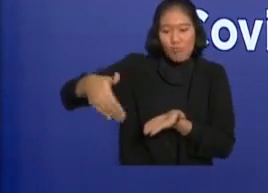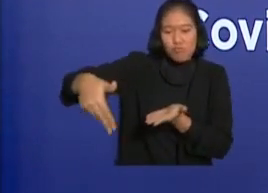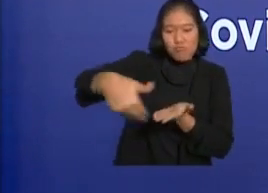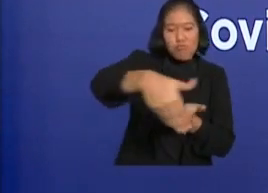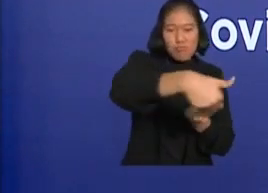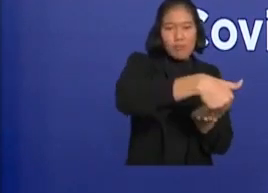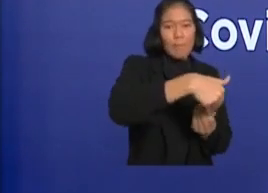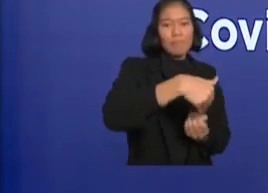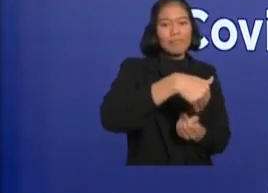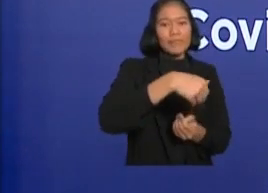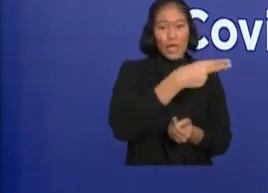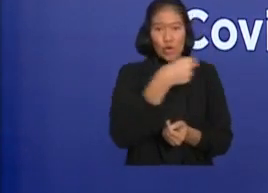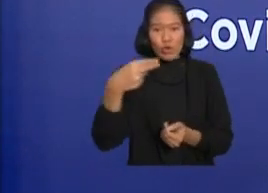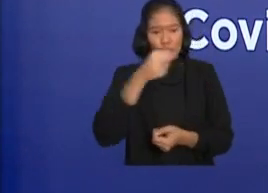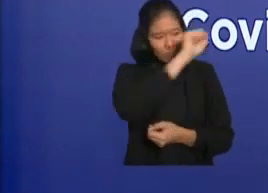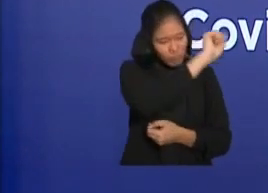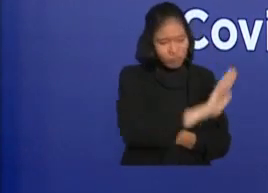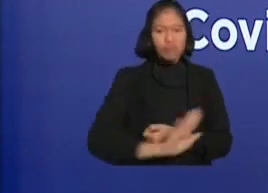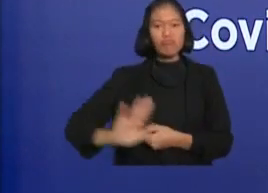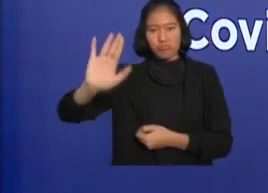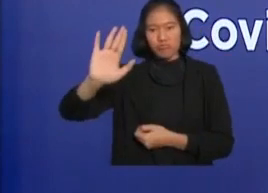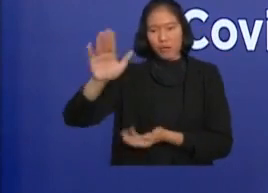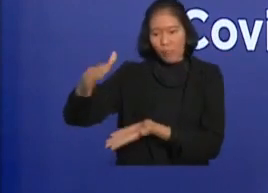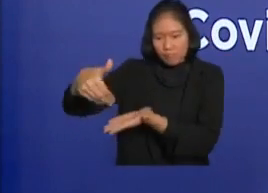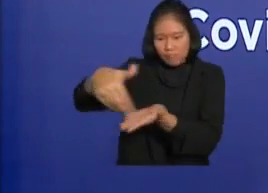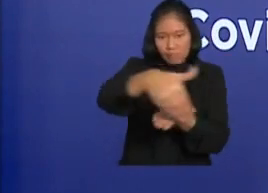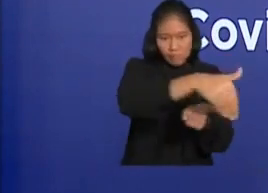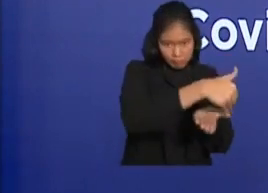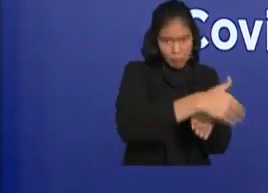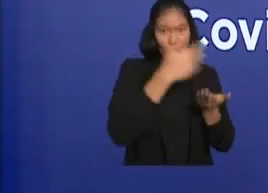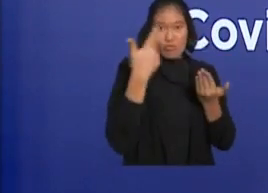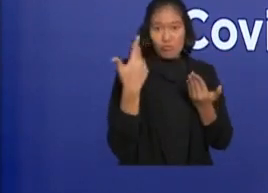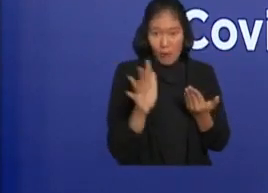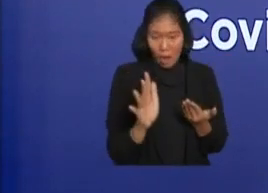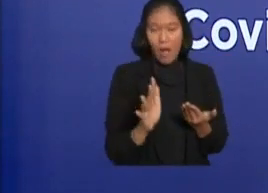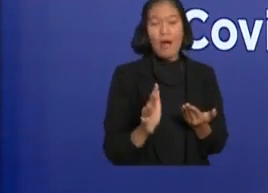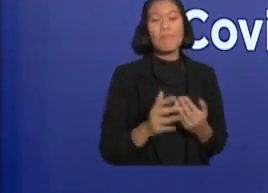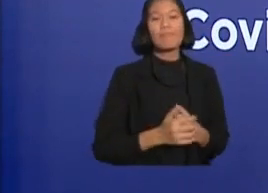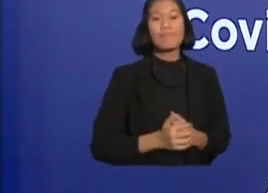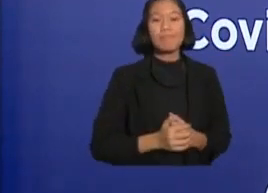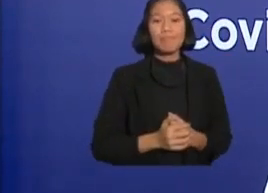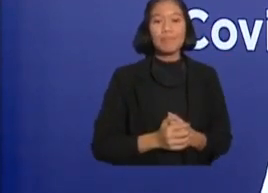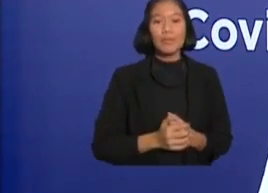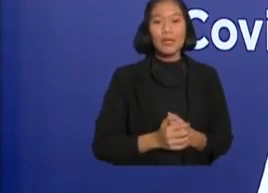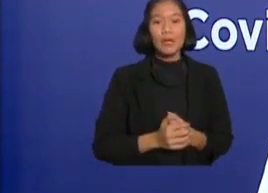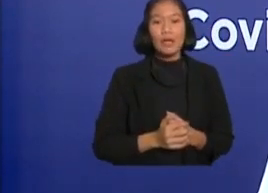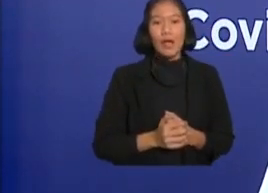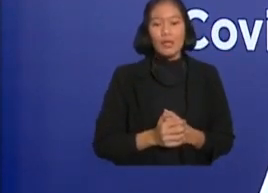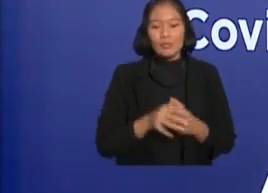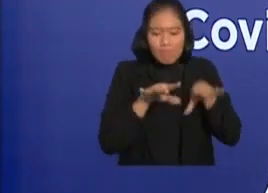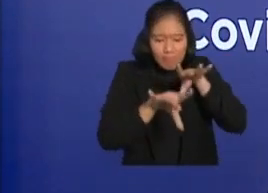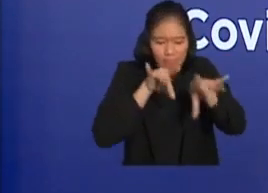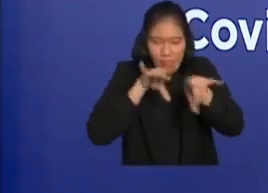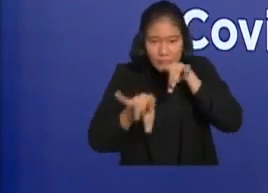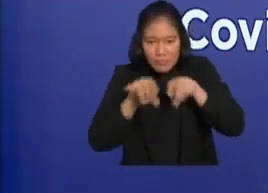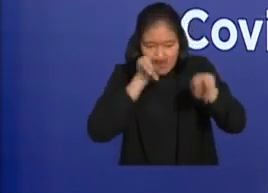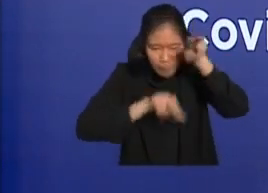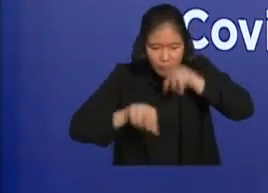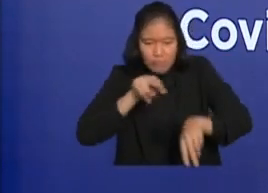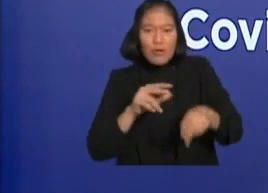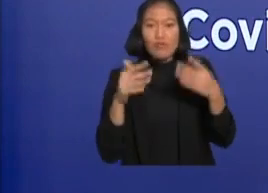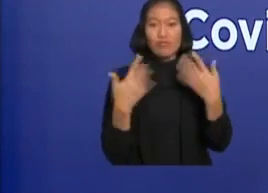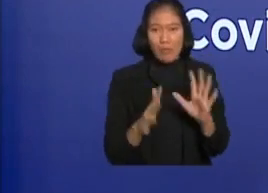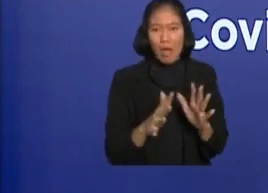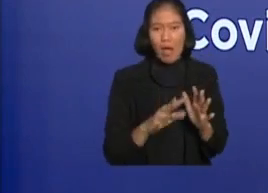dari seluruh Indonesia sudah dilakukan eh apa namanya eh cleaning data sehingga kita bisa